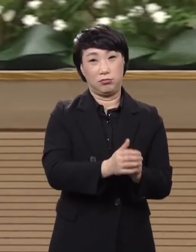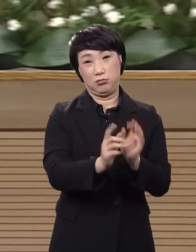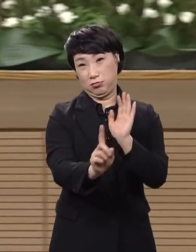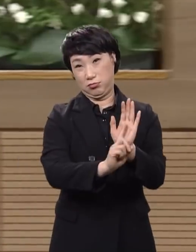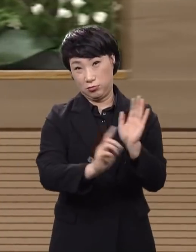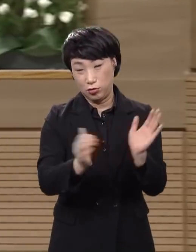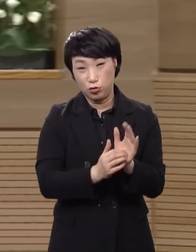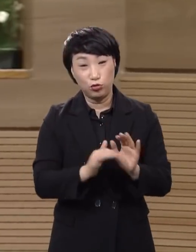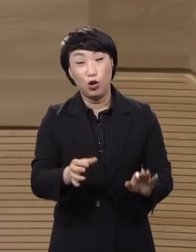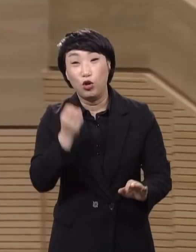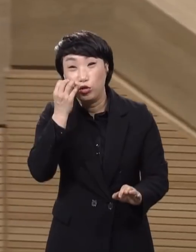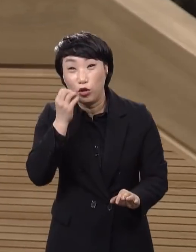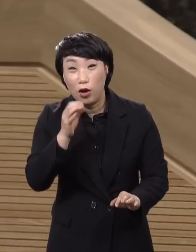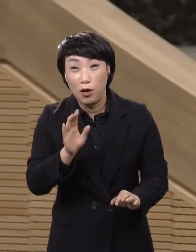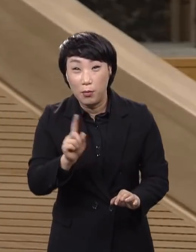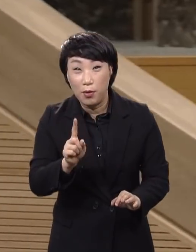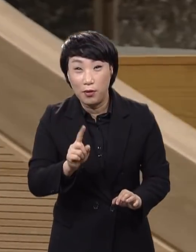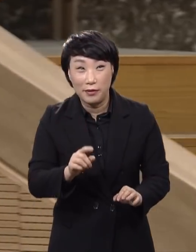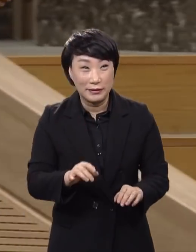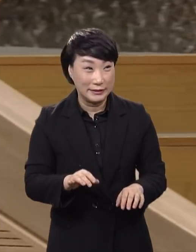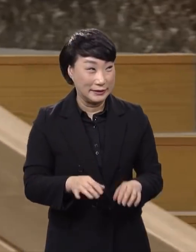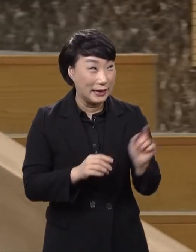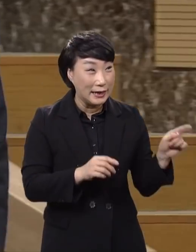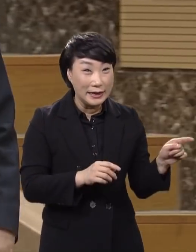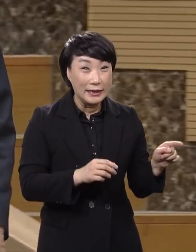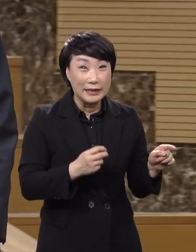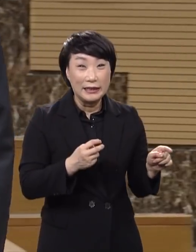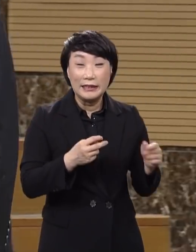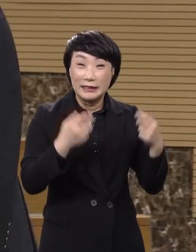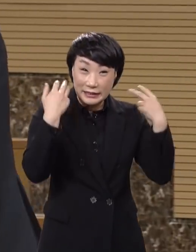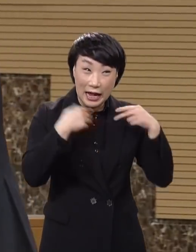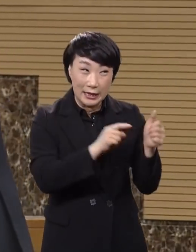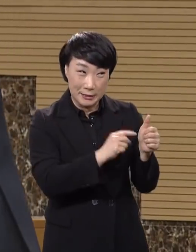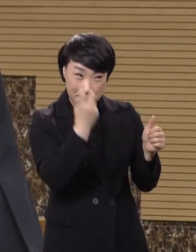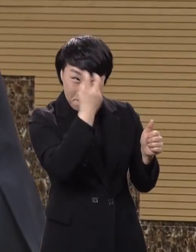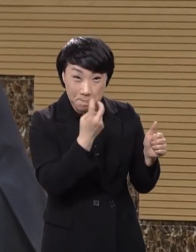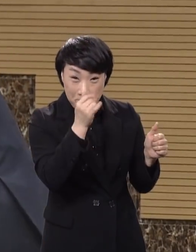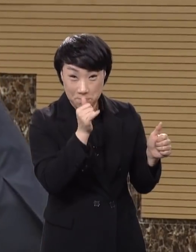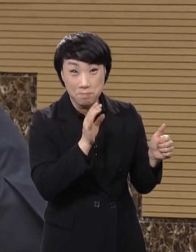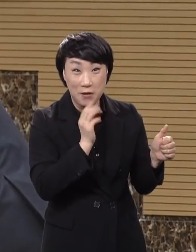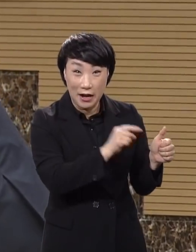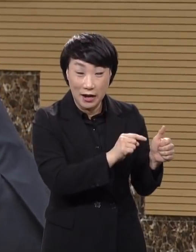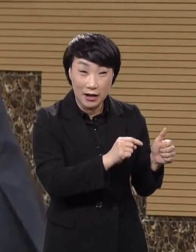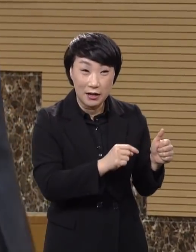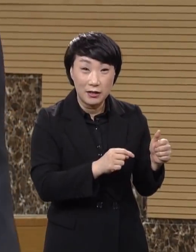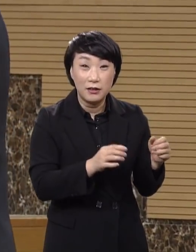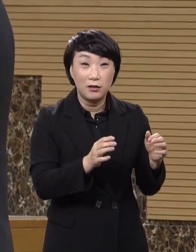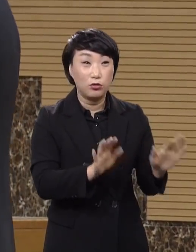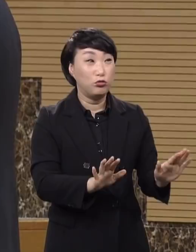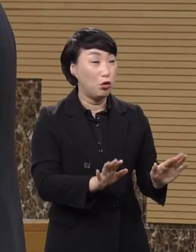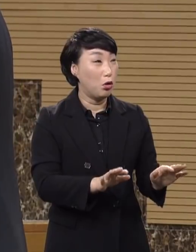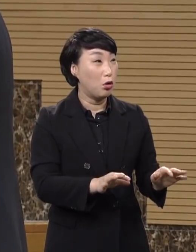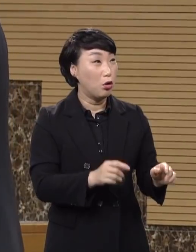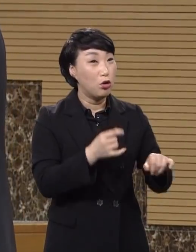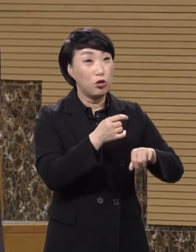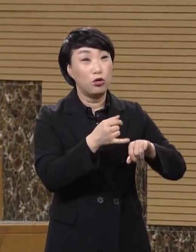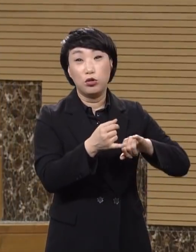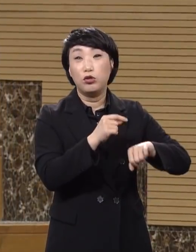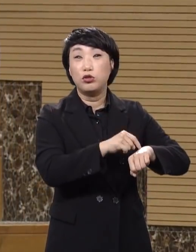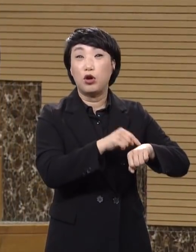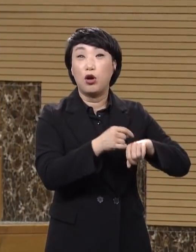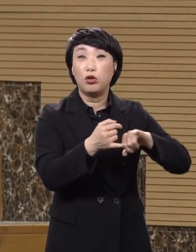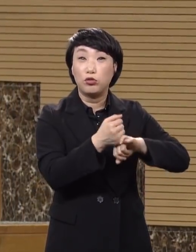신기합니다. 역시 이들은 다니엘을 주목하고 보지 않겠어요. 다니엘을 주목해 보는데